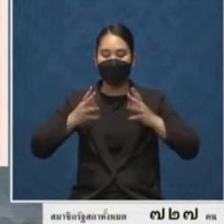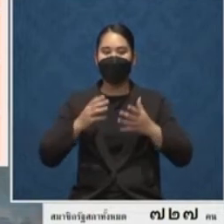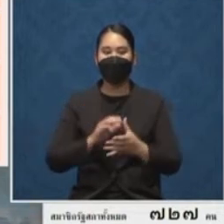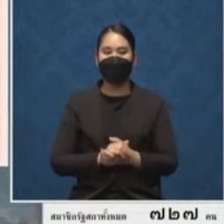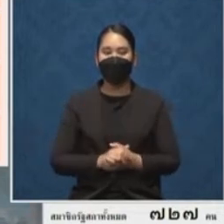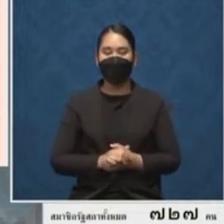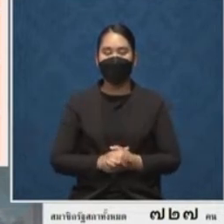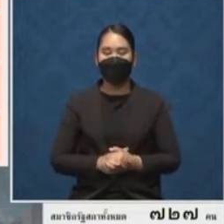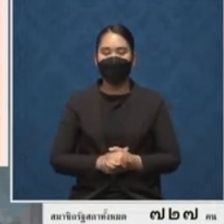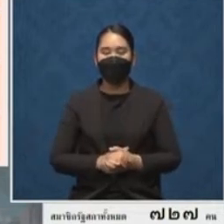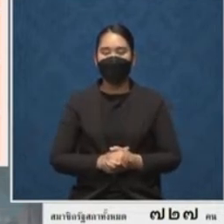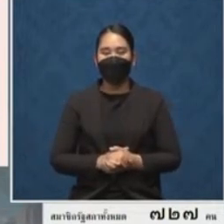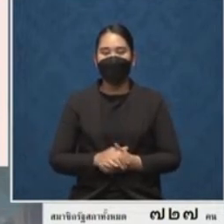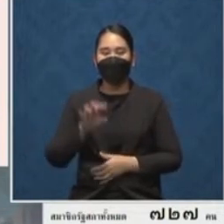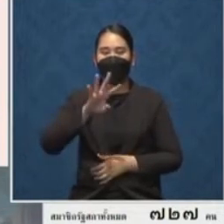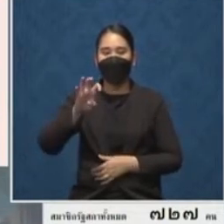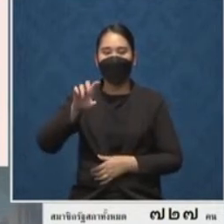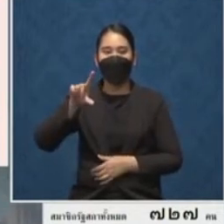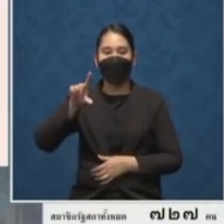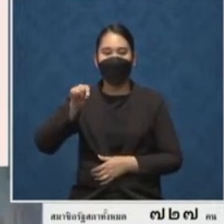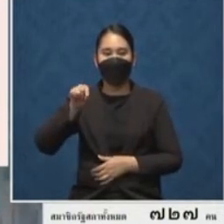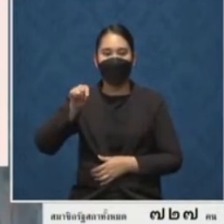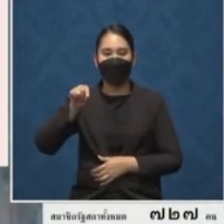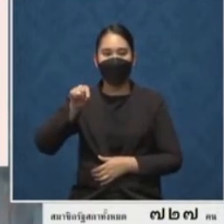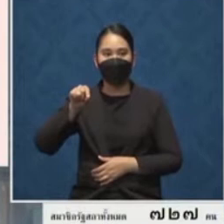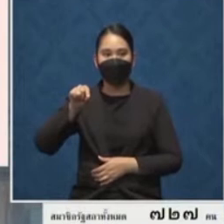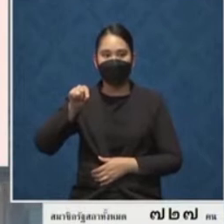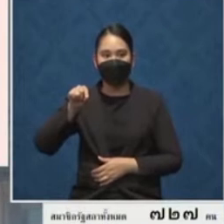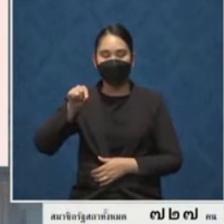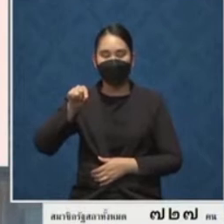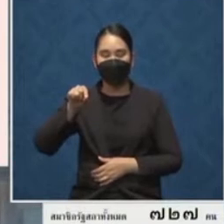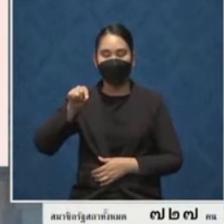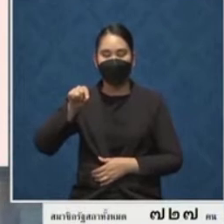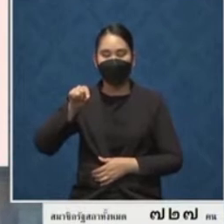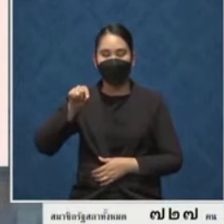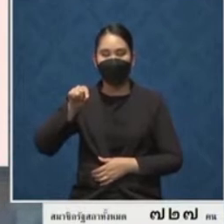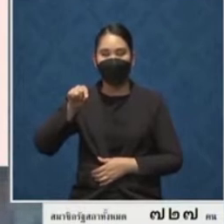420นายยุทธนาโพธสุทน